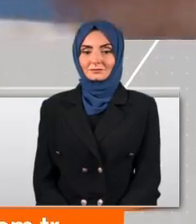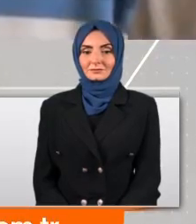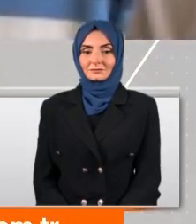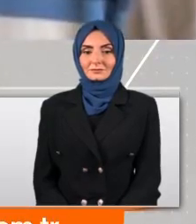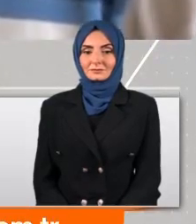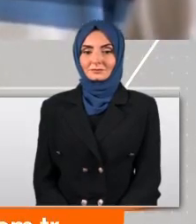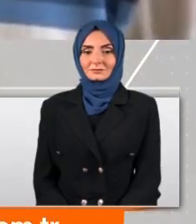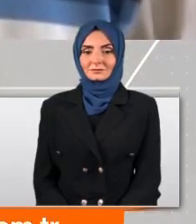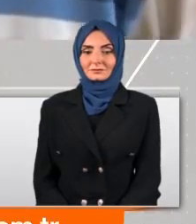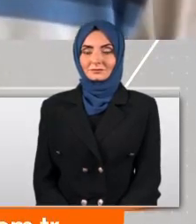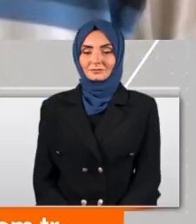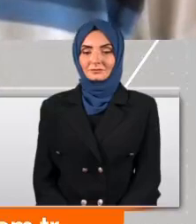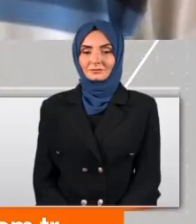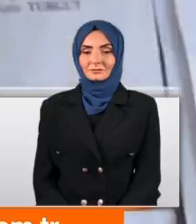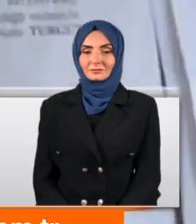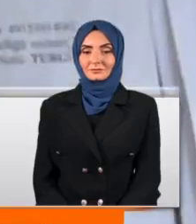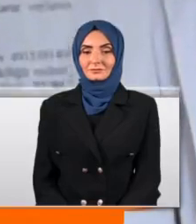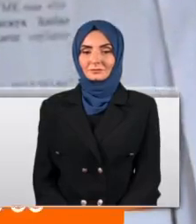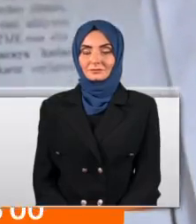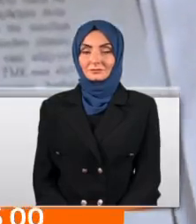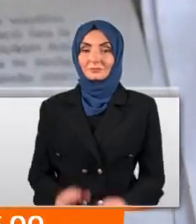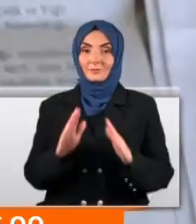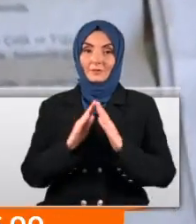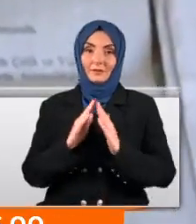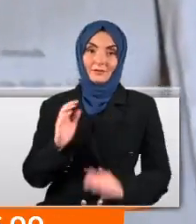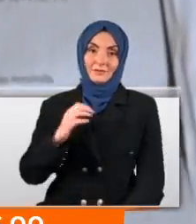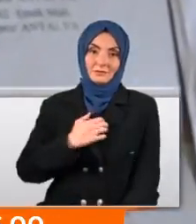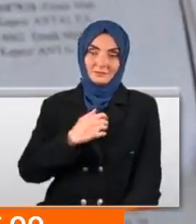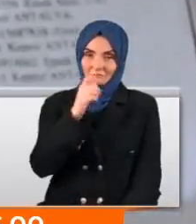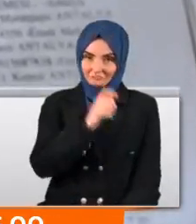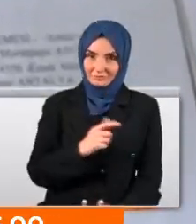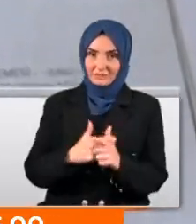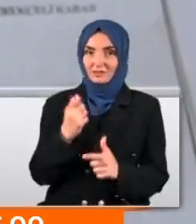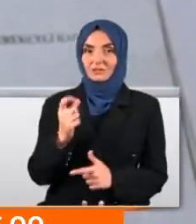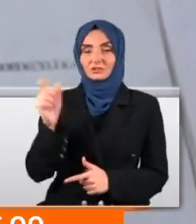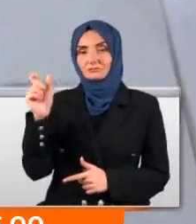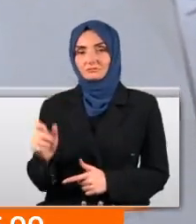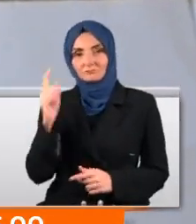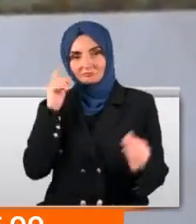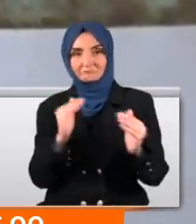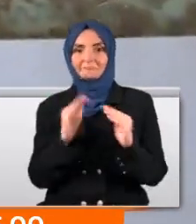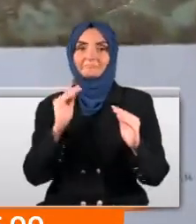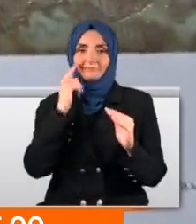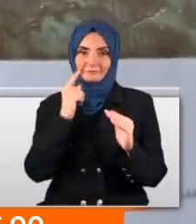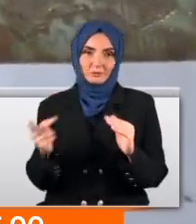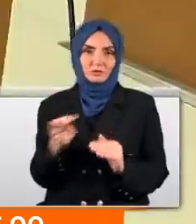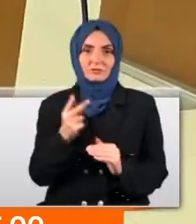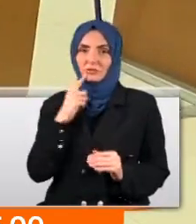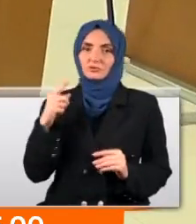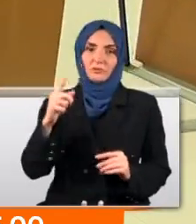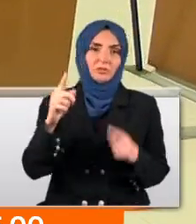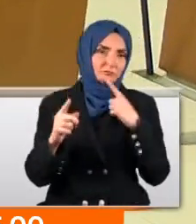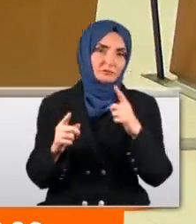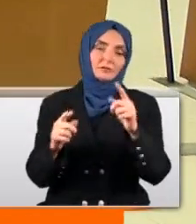taşınması gereken evet taşınamıyorlar ev sahibi kiracı arasında yaşanan anlaşmazlıkta her iki tarafta şikayetçi oldu